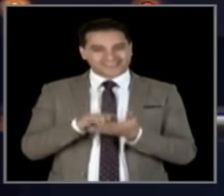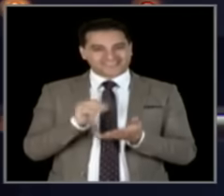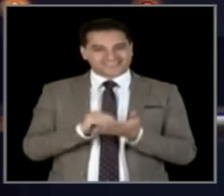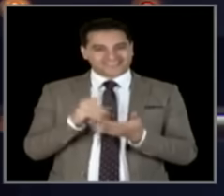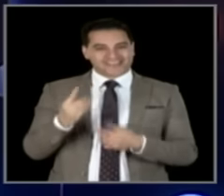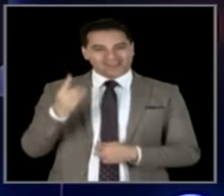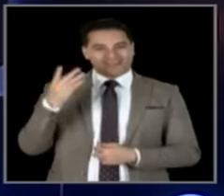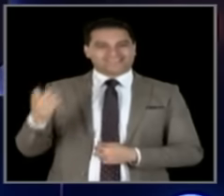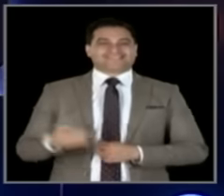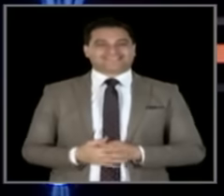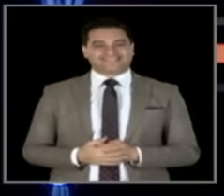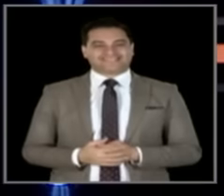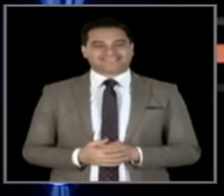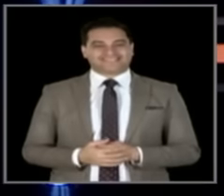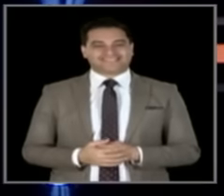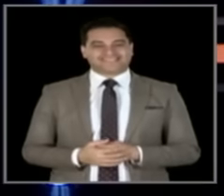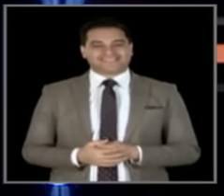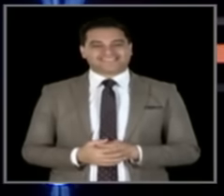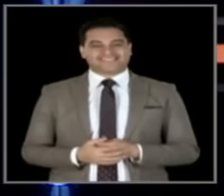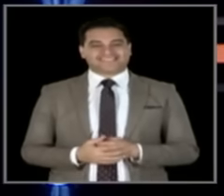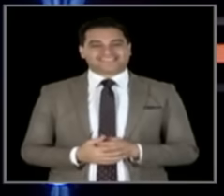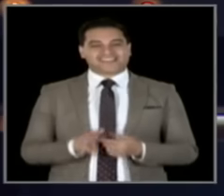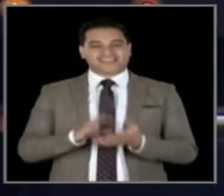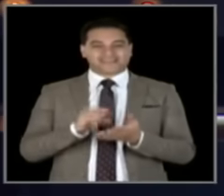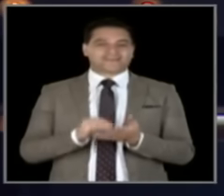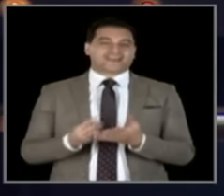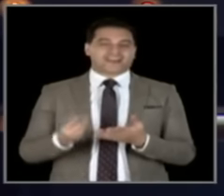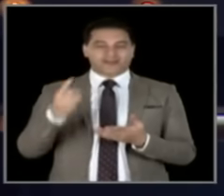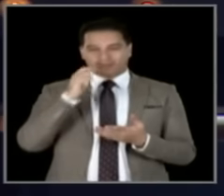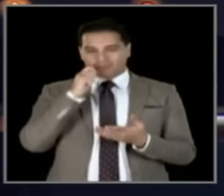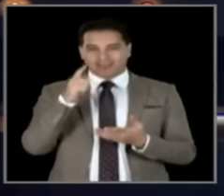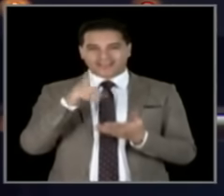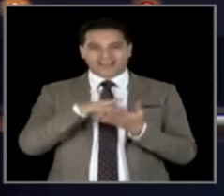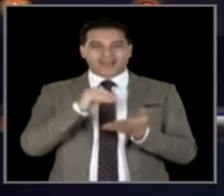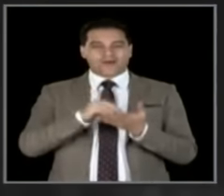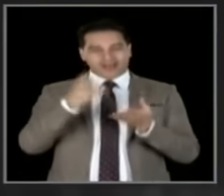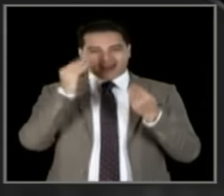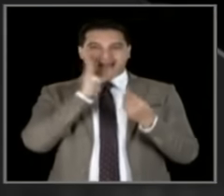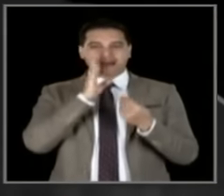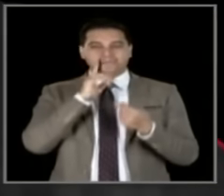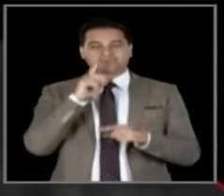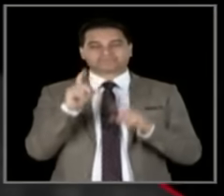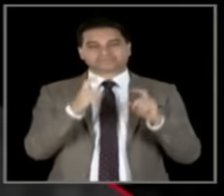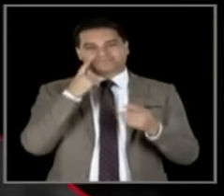هم مين؟ جامعة دمياط هتبتدوا الأول. وأول فقرة يا فقرة العلم.